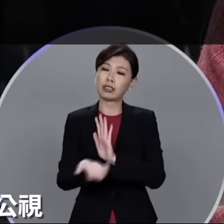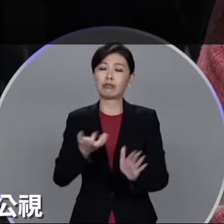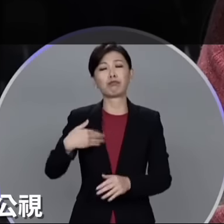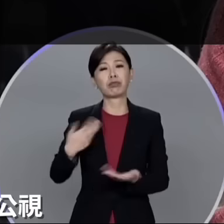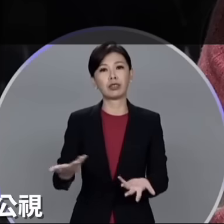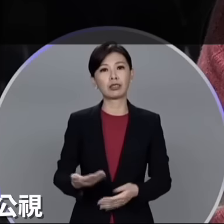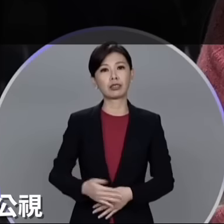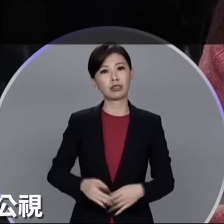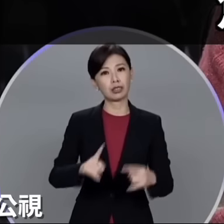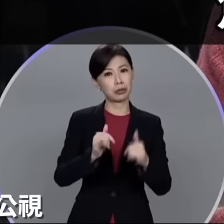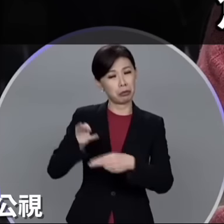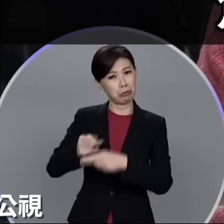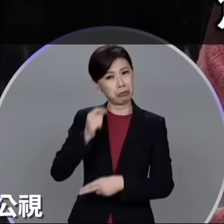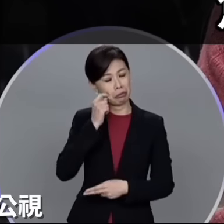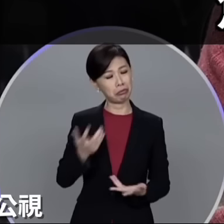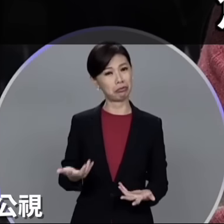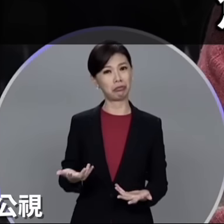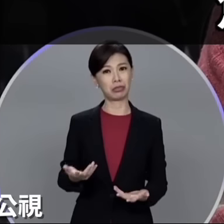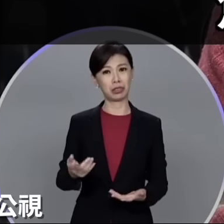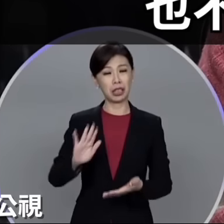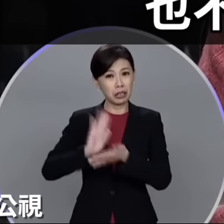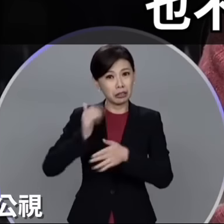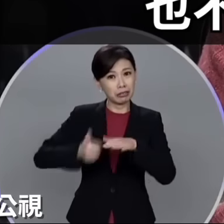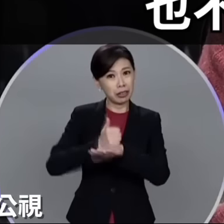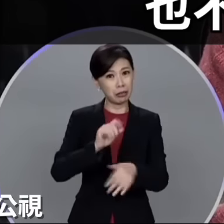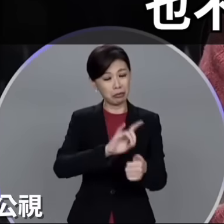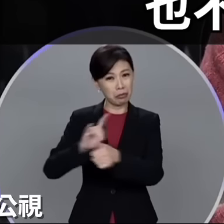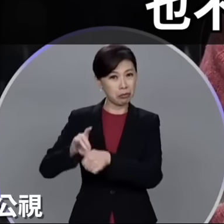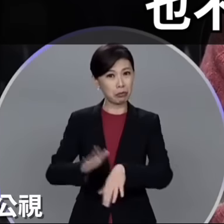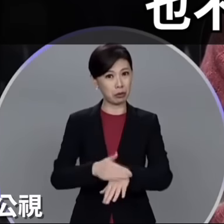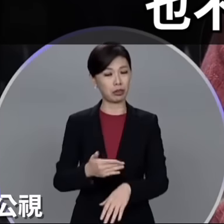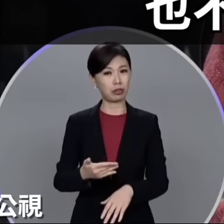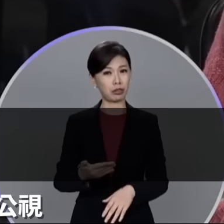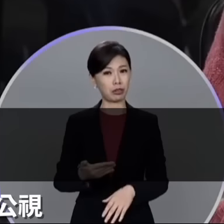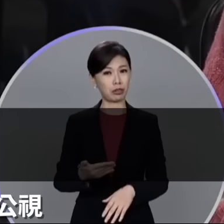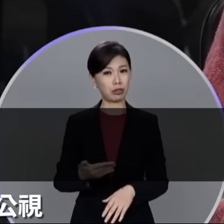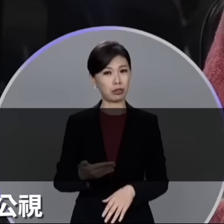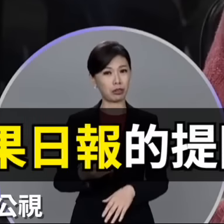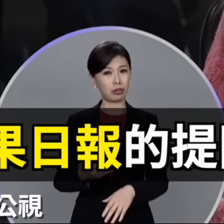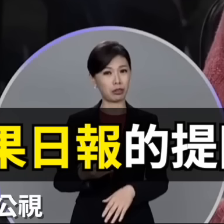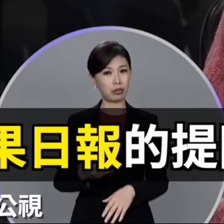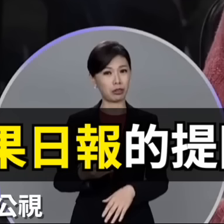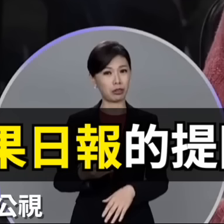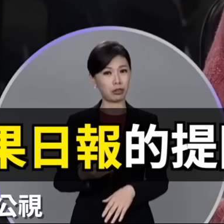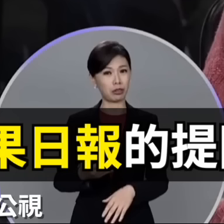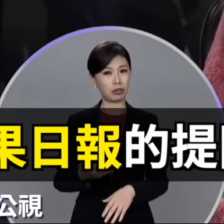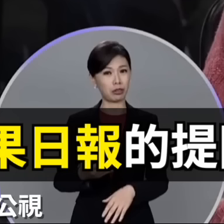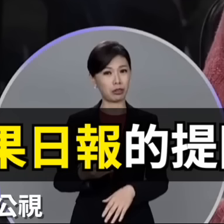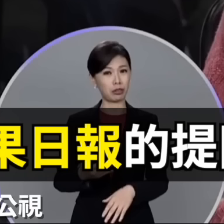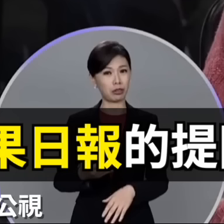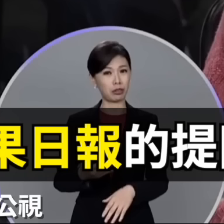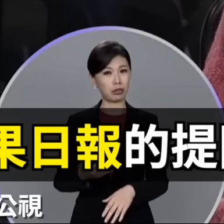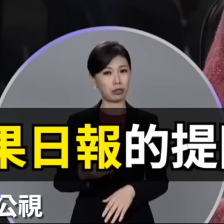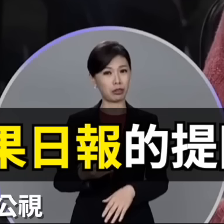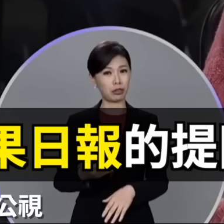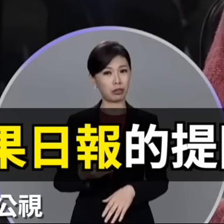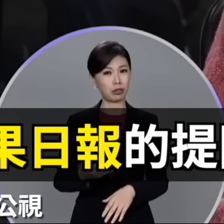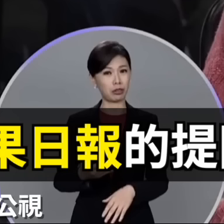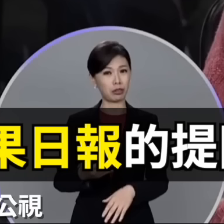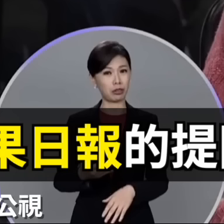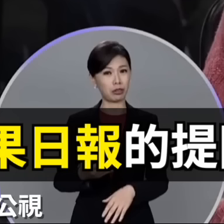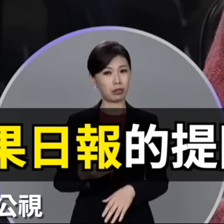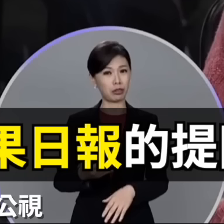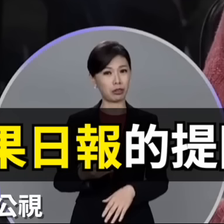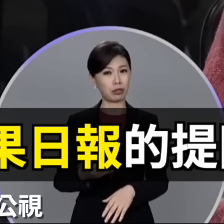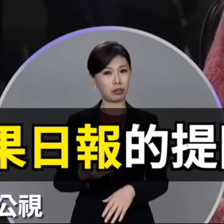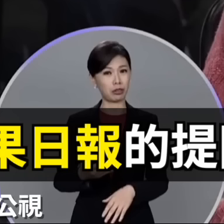问您要如何说服选民，你当选之后不会欺瞒选民，也不会违背对台湾人民的承诺？ 糟糕了，苹果日报的提问让韩市长直接心态炸